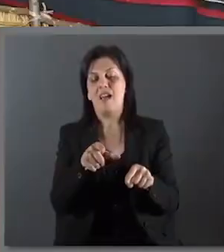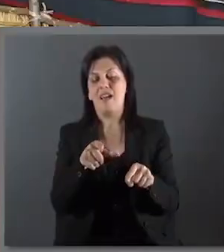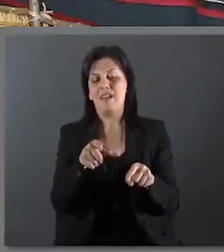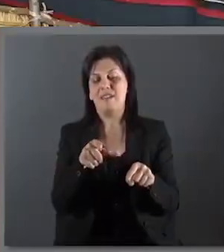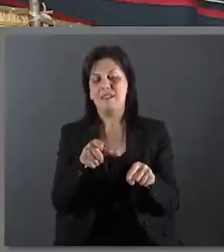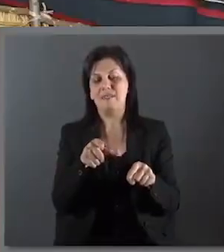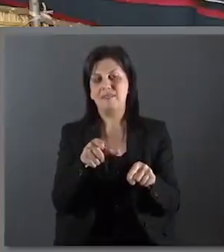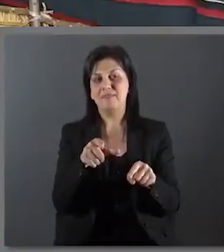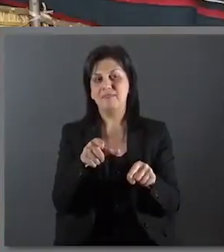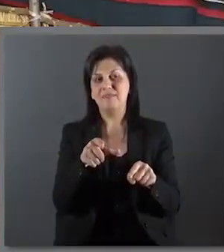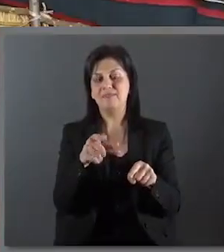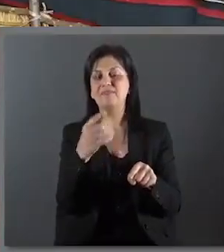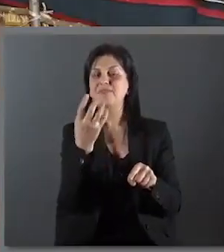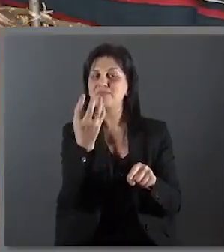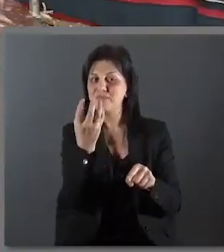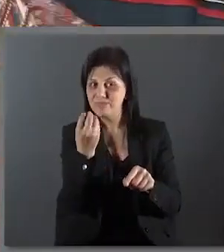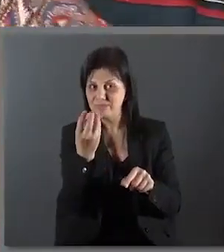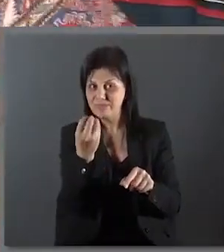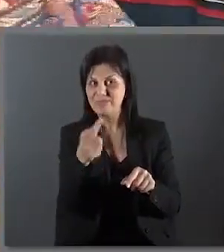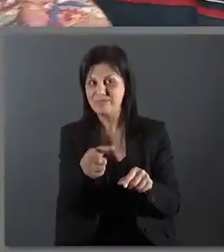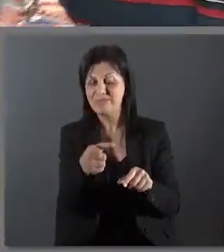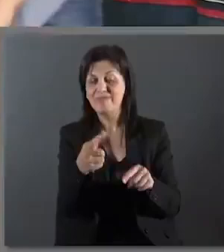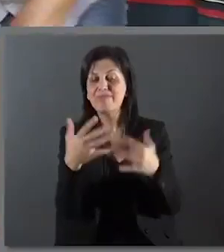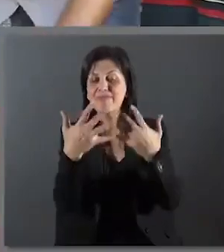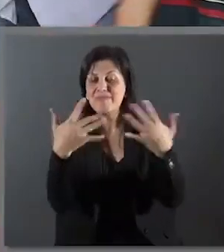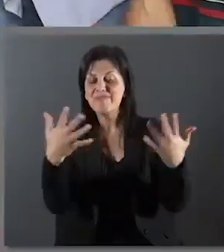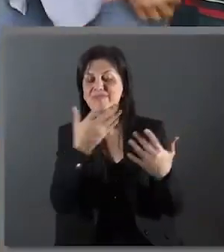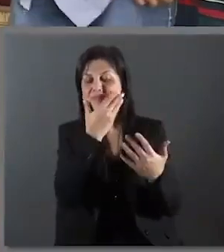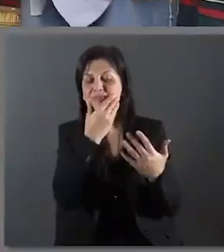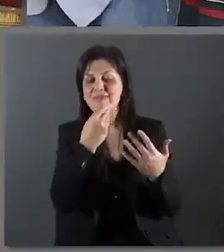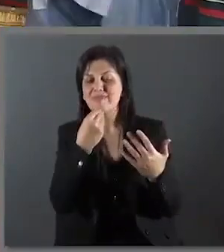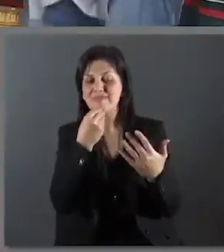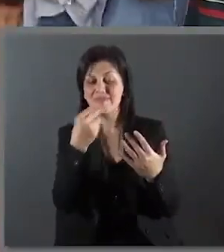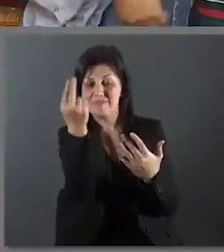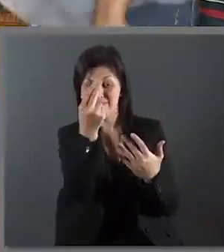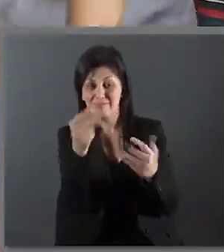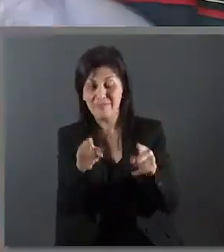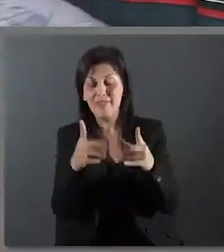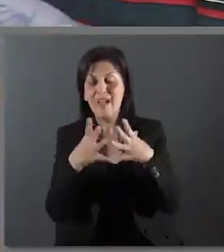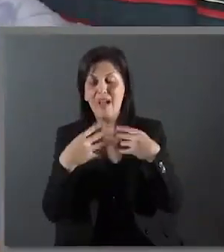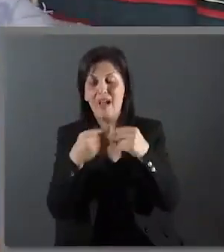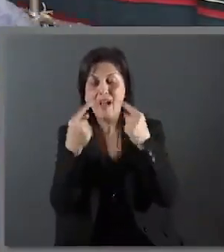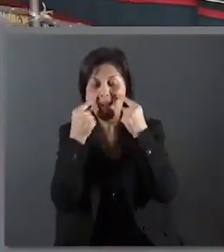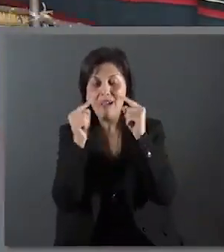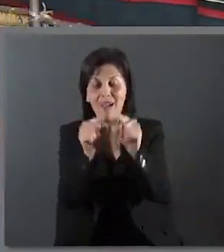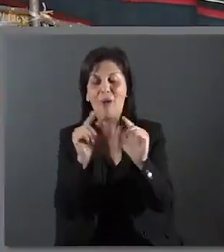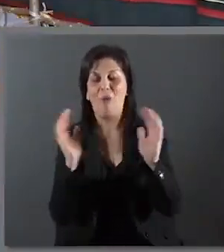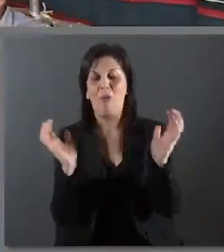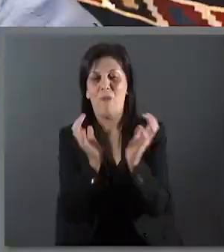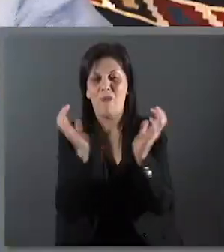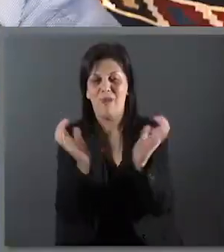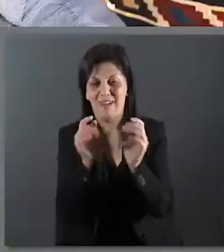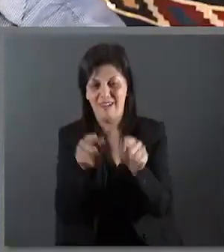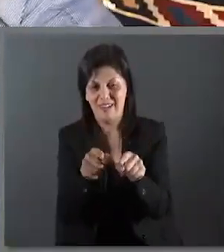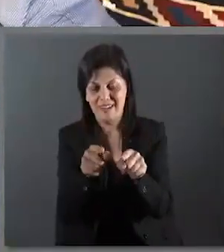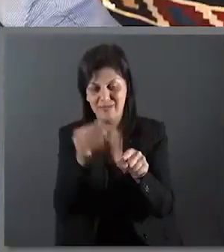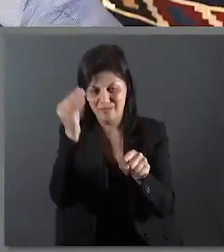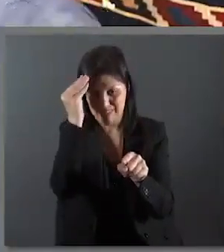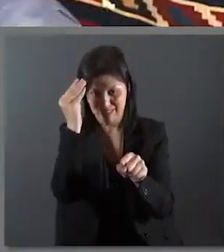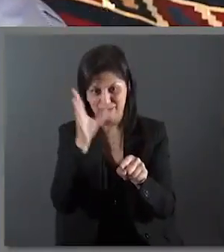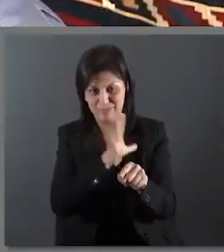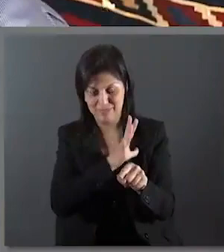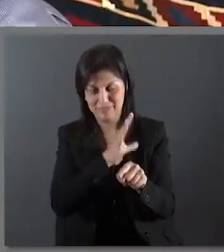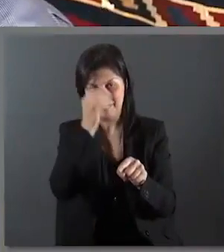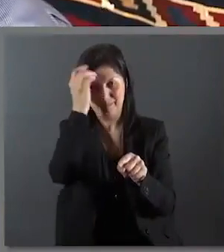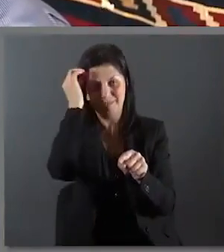verir. Rahatçılıqla yanaşı, üzərindəki naxışları ailəni bədnəzərdən qoruyur, alaçıqa bəzək gətirirdi.